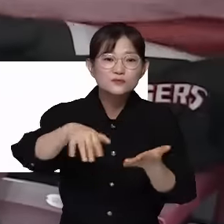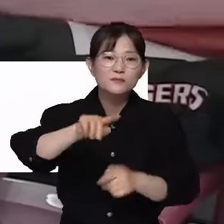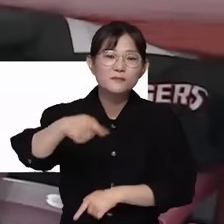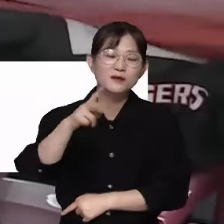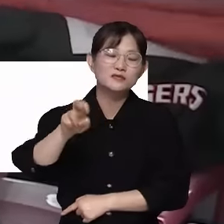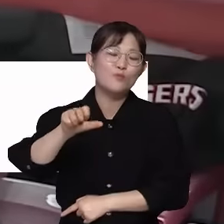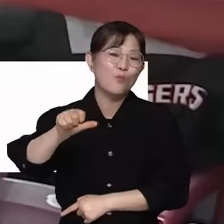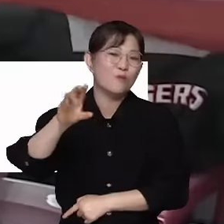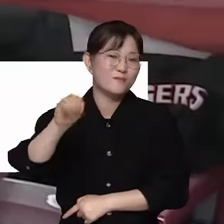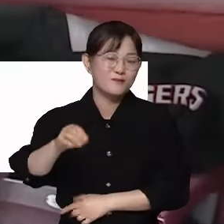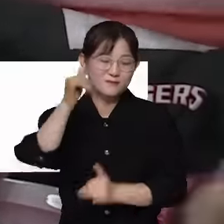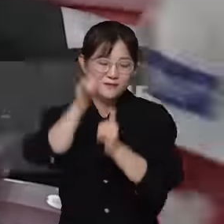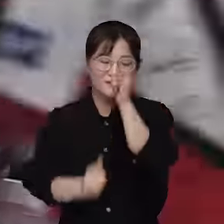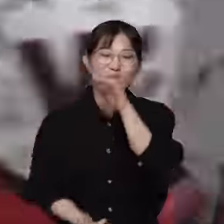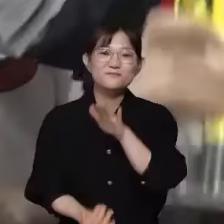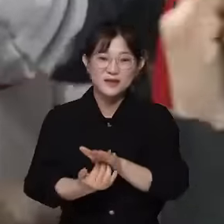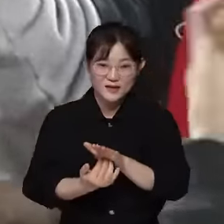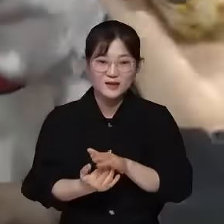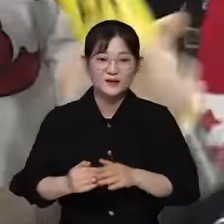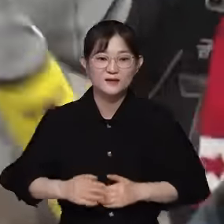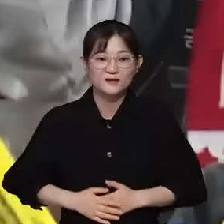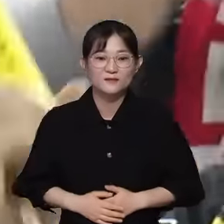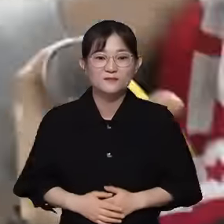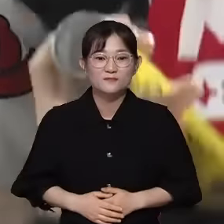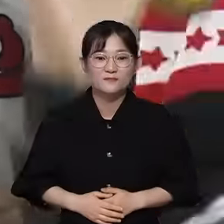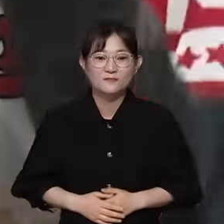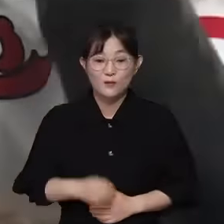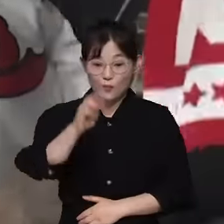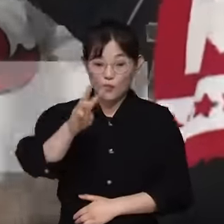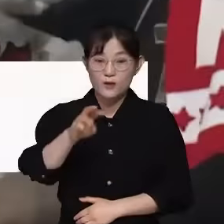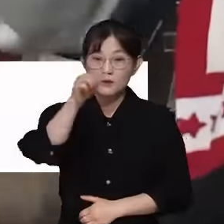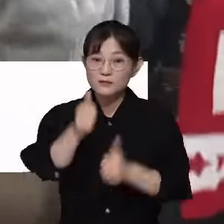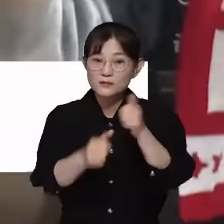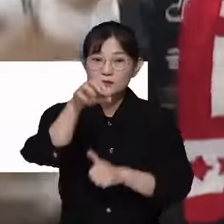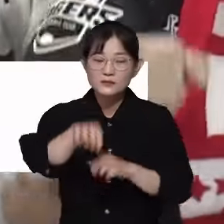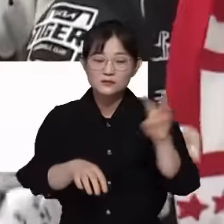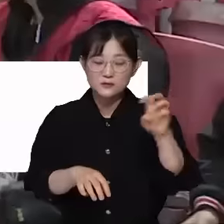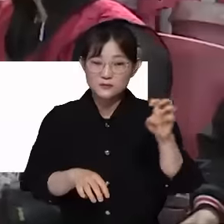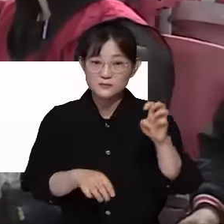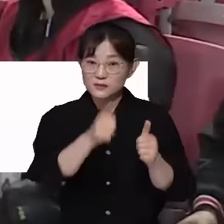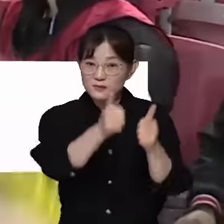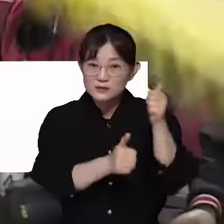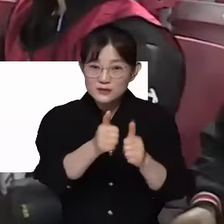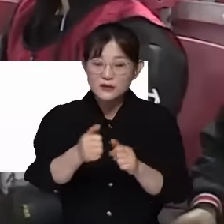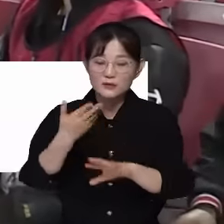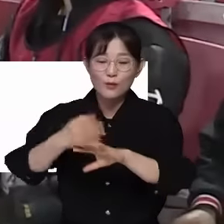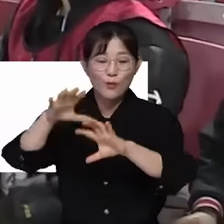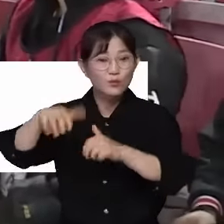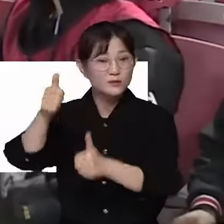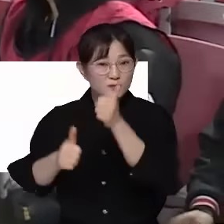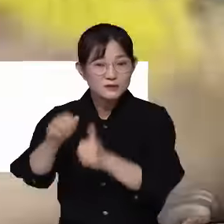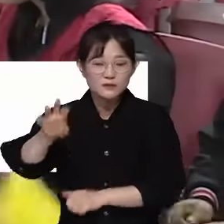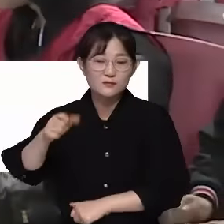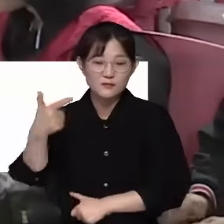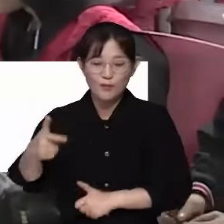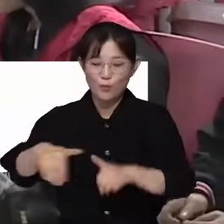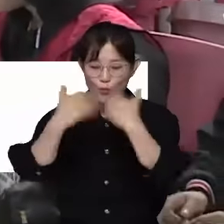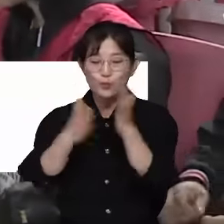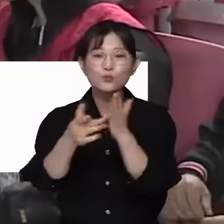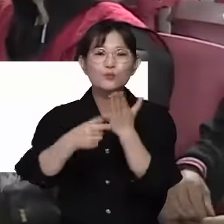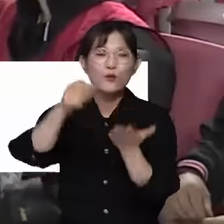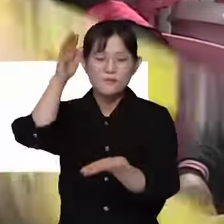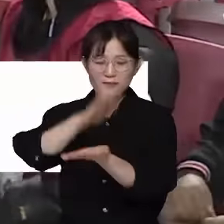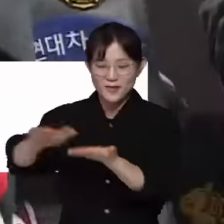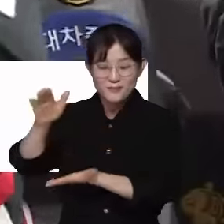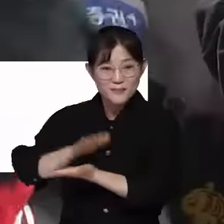명으로 역대 가장 많습니다. 특히 홈에서 치른 30경기와 원정 36경기에서 전석 매진 신기록을